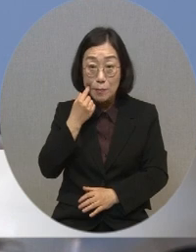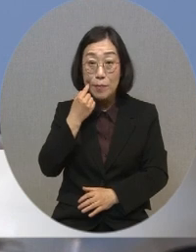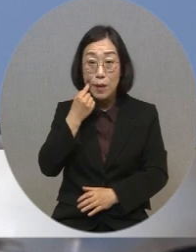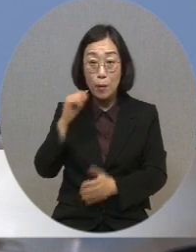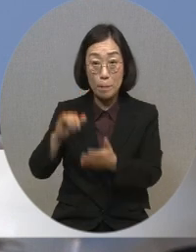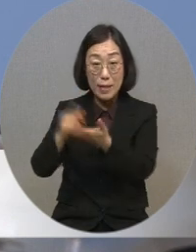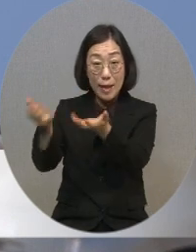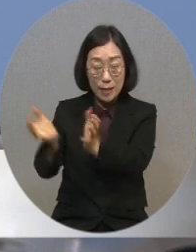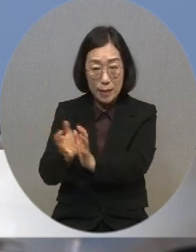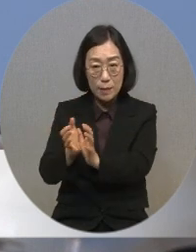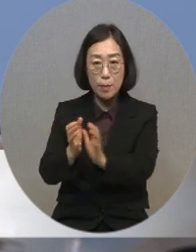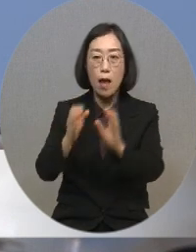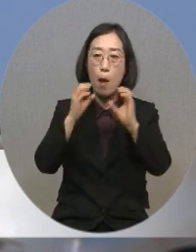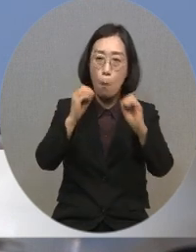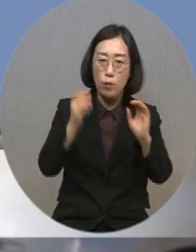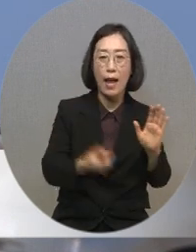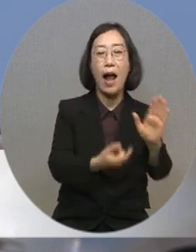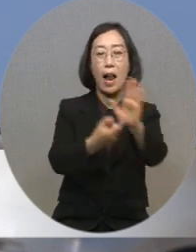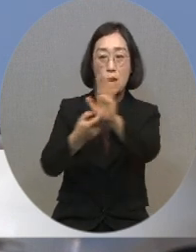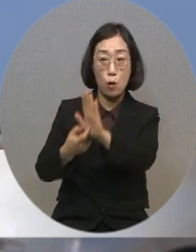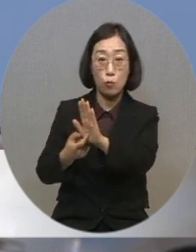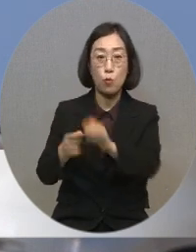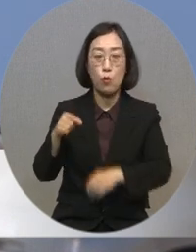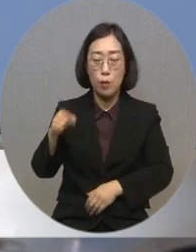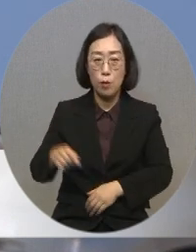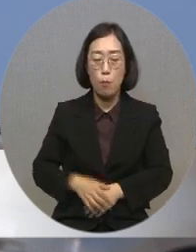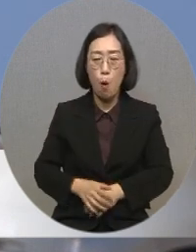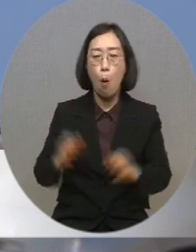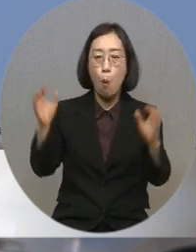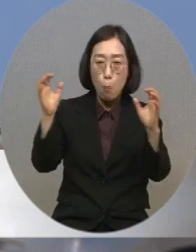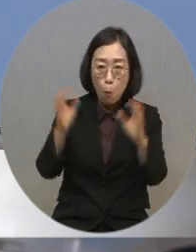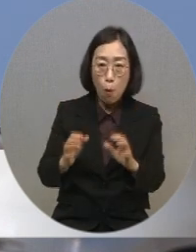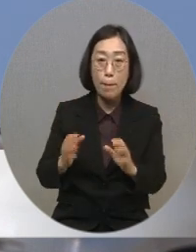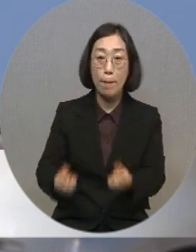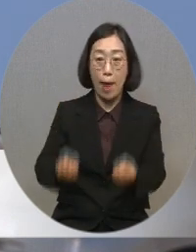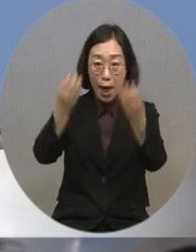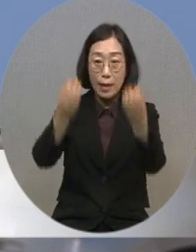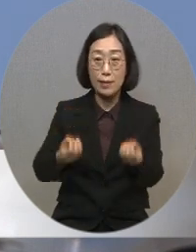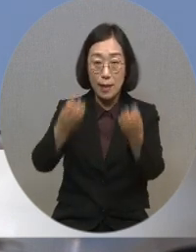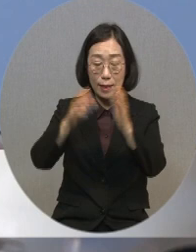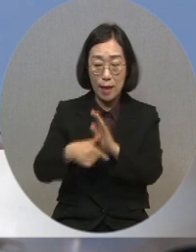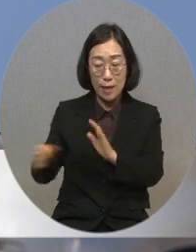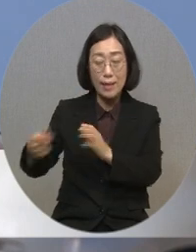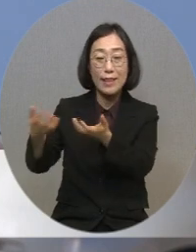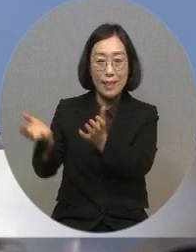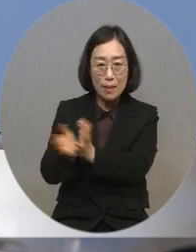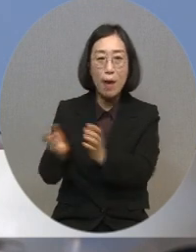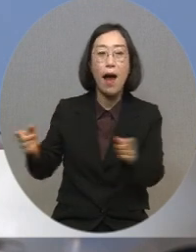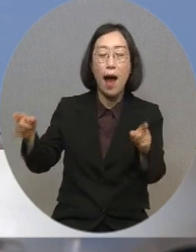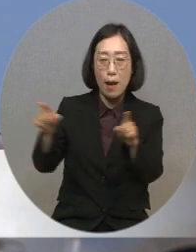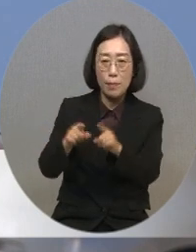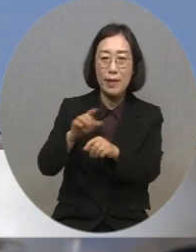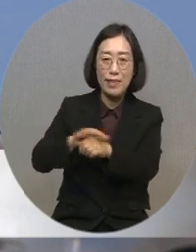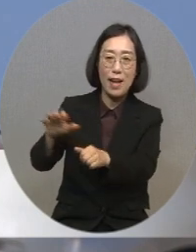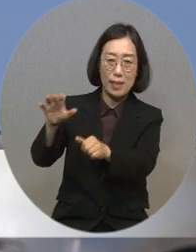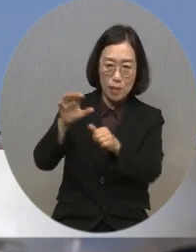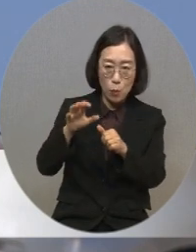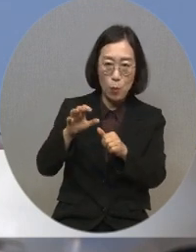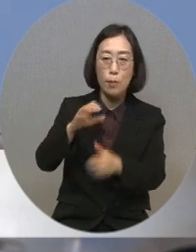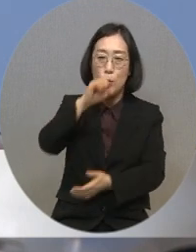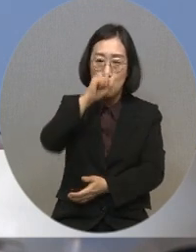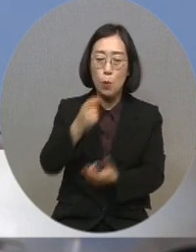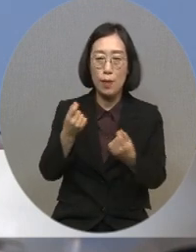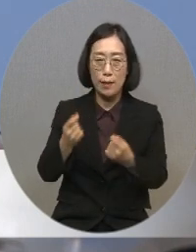알리고 또 우리 협의회 회원님들도 어떤 뭐 그런 모임이나 행사할 때도 또 아름다운 비행을 잘 또 이용해 주셨으면 하는